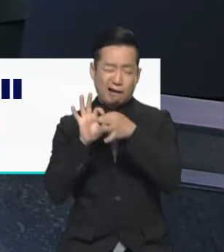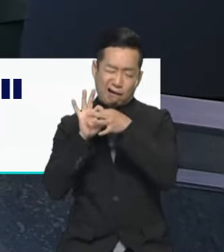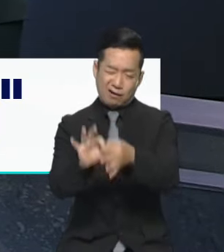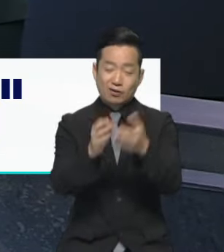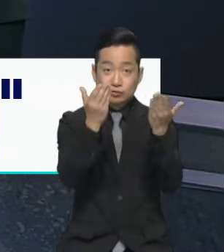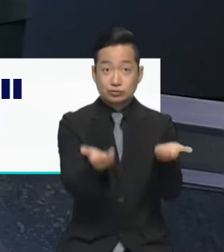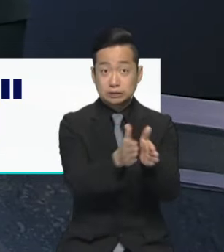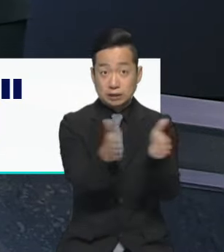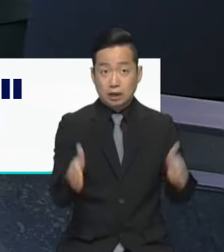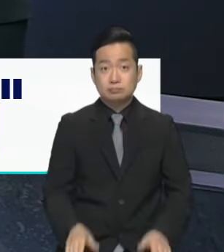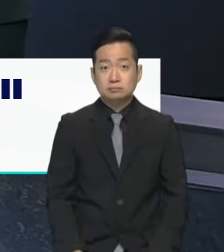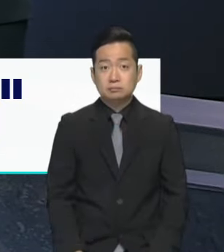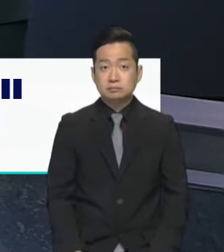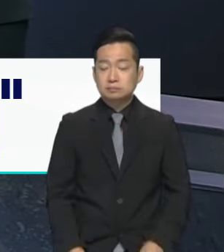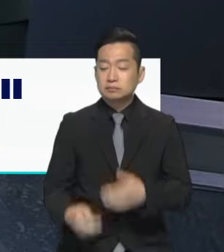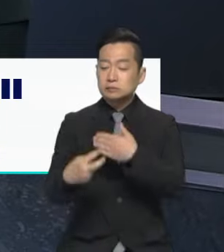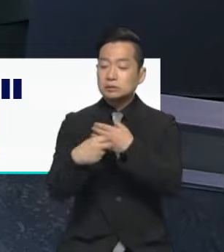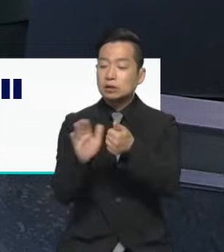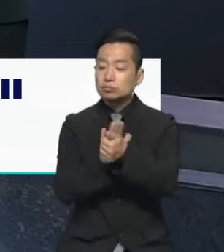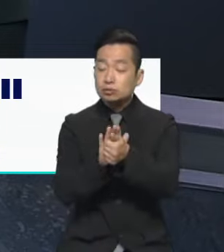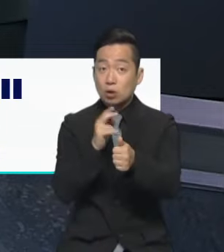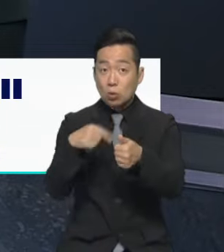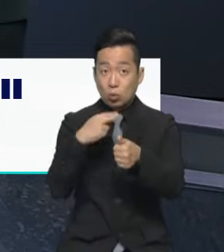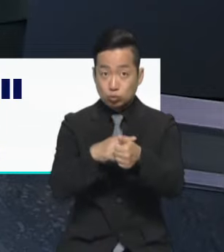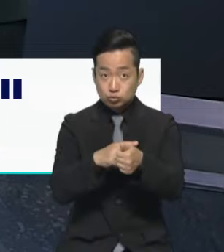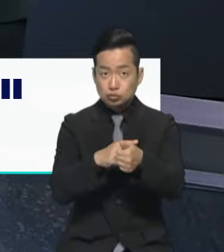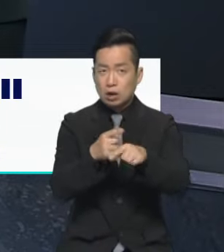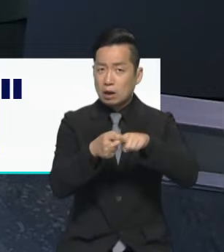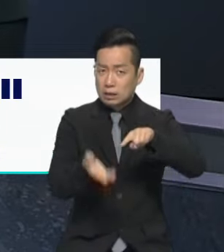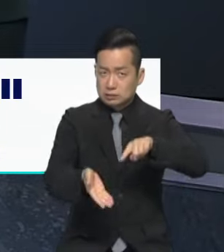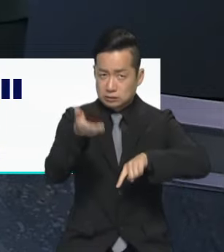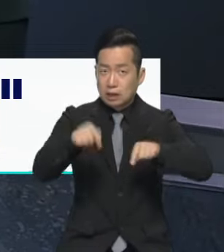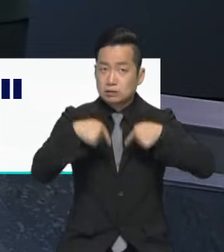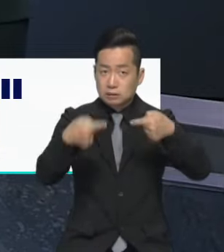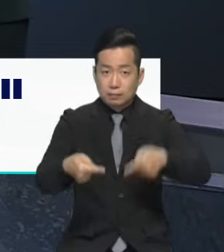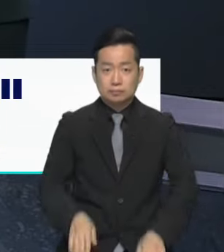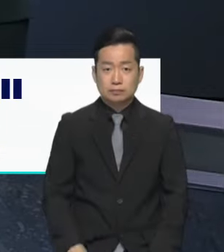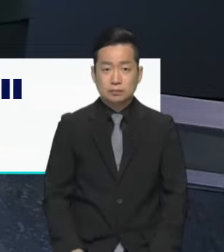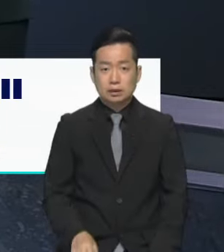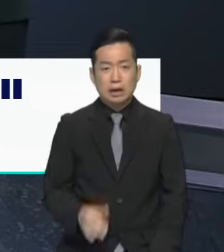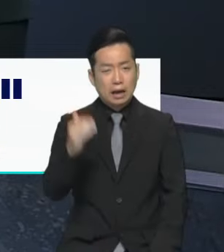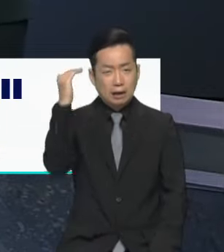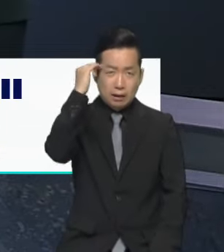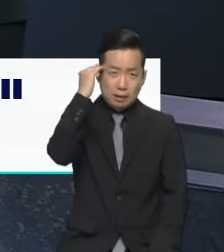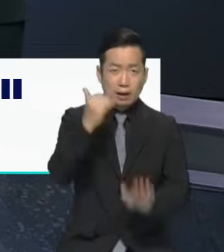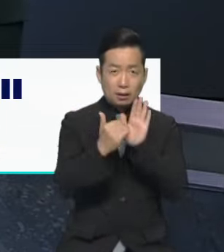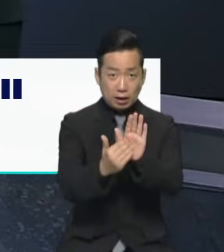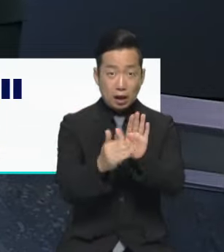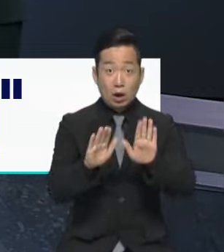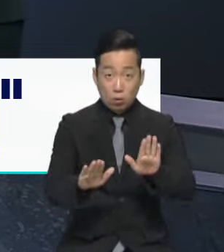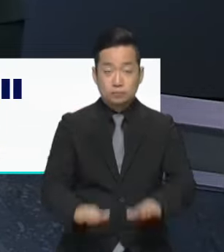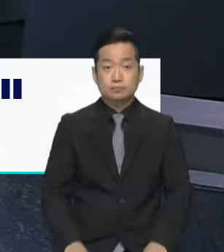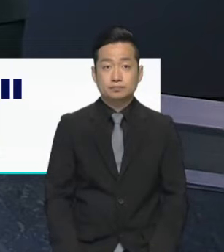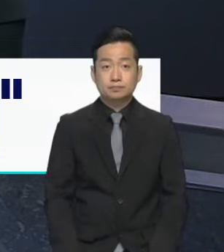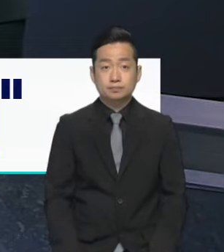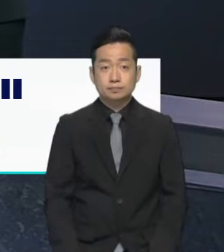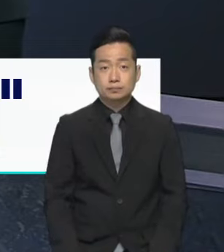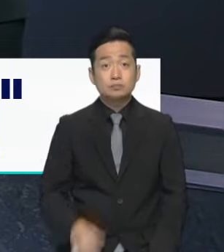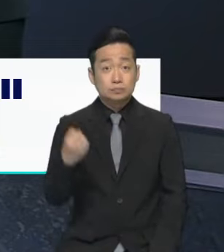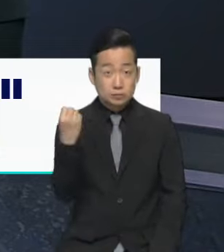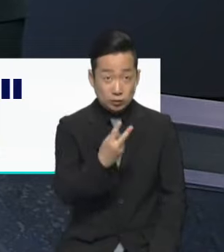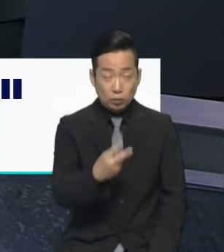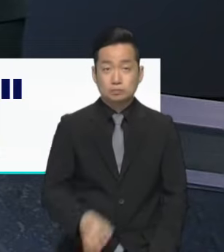돌입합니다. 진료를 보는 교수들 절반이 넘게 참여할 예정입니다. 더큰 혼란을 막기 위해 오늘도 공개적으로 또